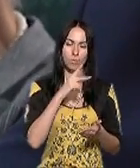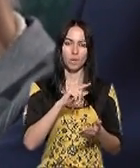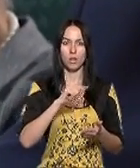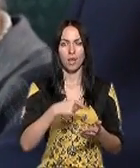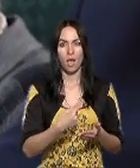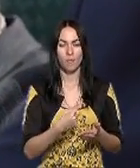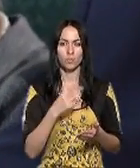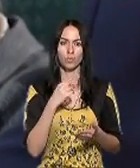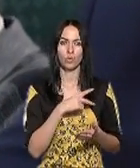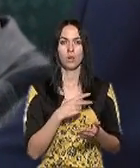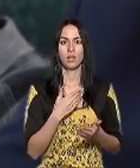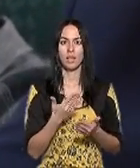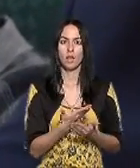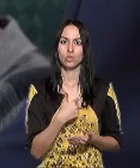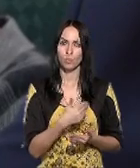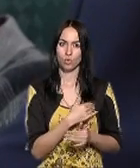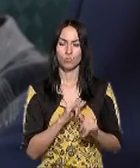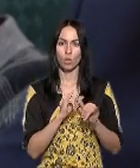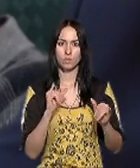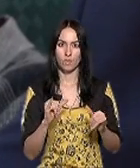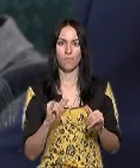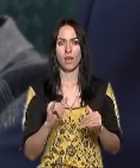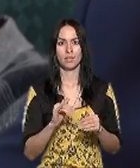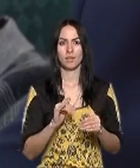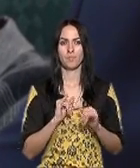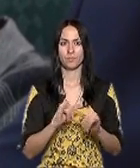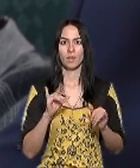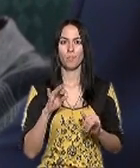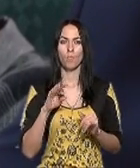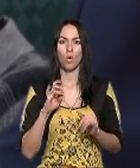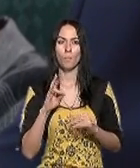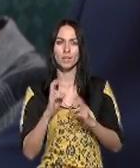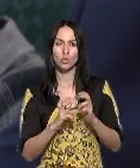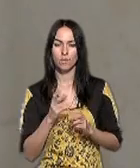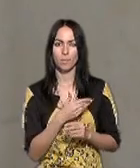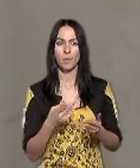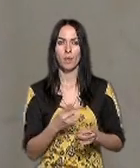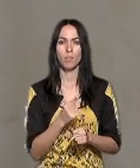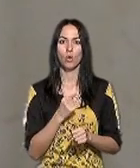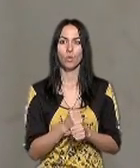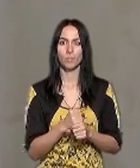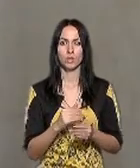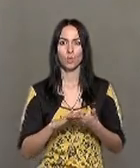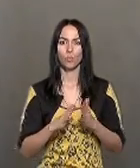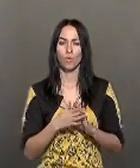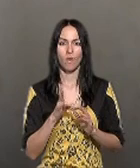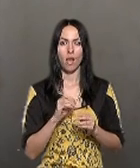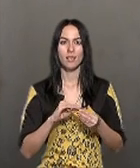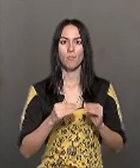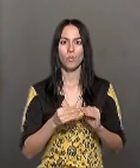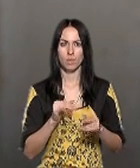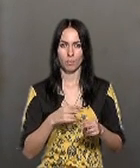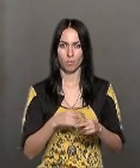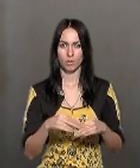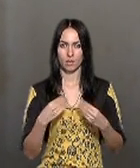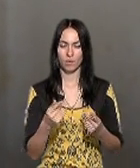Якщо ми хочемо розвивати промисловість, ми маємо створювати умови, а не проблеми та перешкоди. Треба, значить, створювати робочі групи, реагувати на